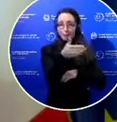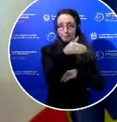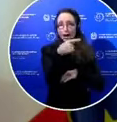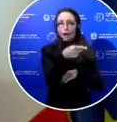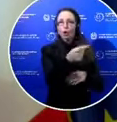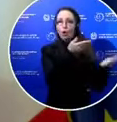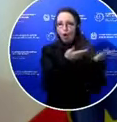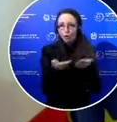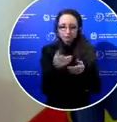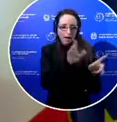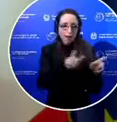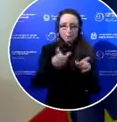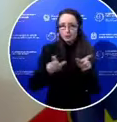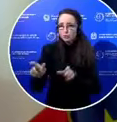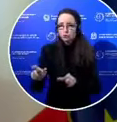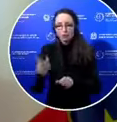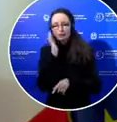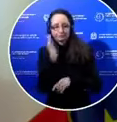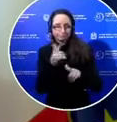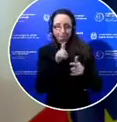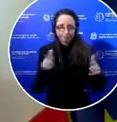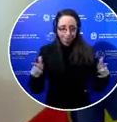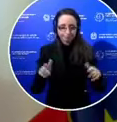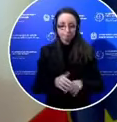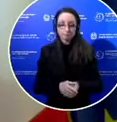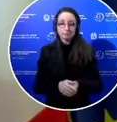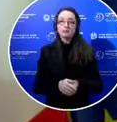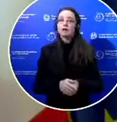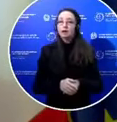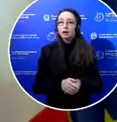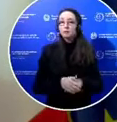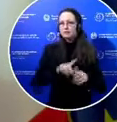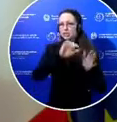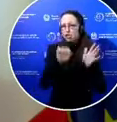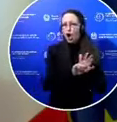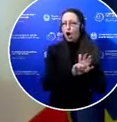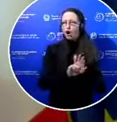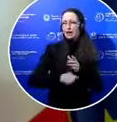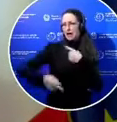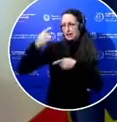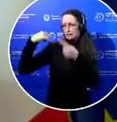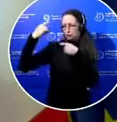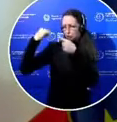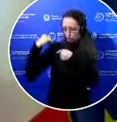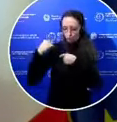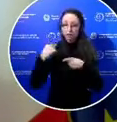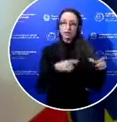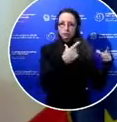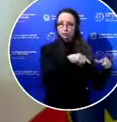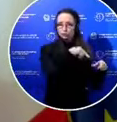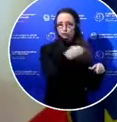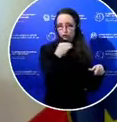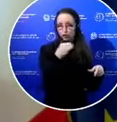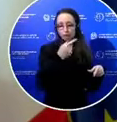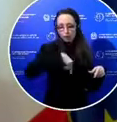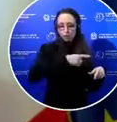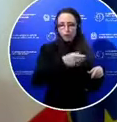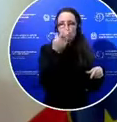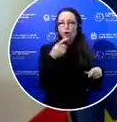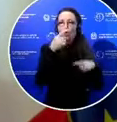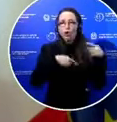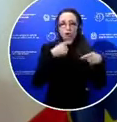città accogliente per definizione, per storia, per tradizione e vogliamo continuare a esserlo. È bello che oggi in questa città ci